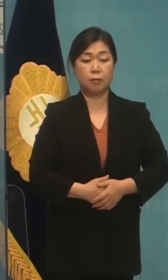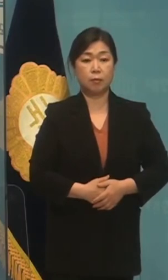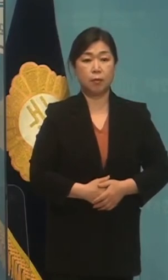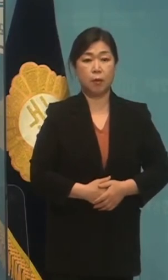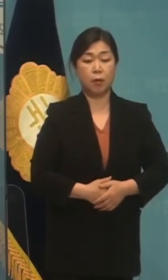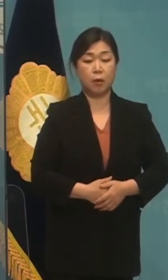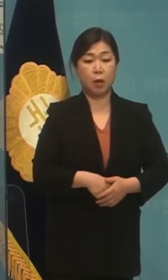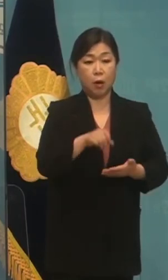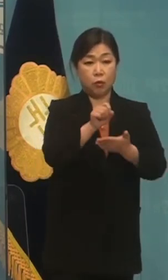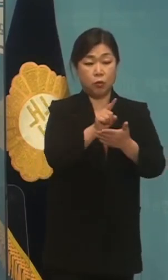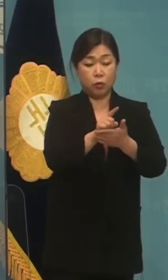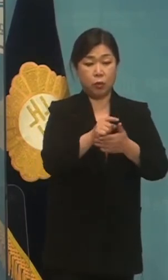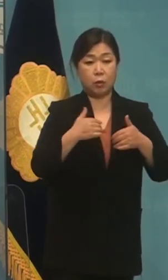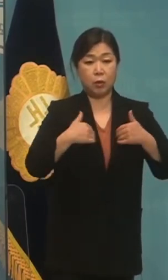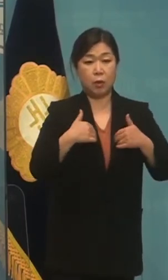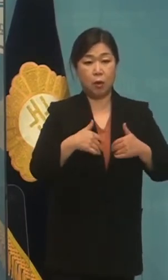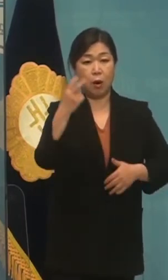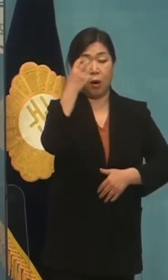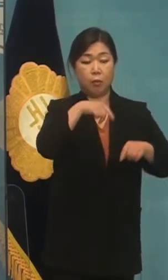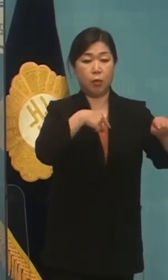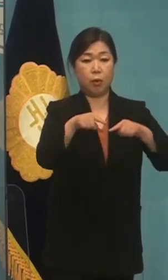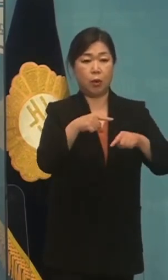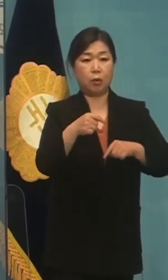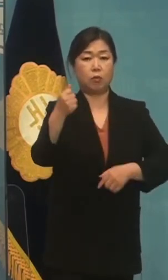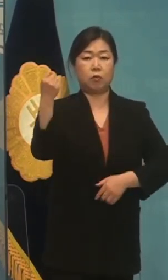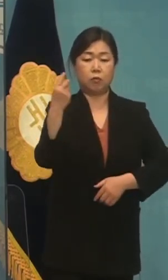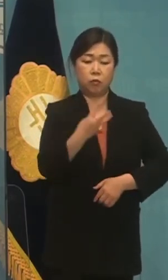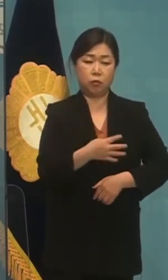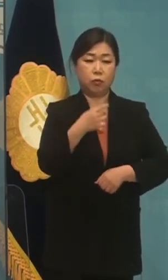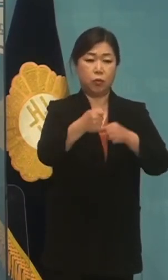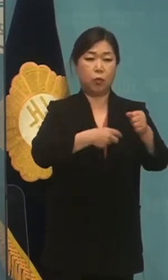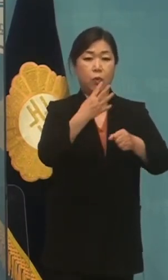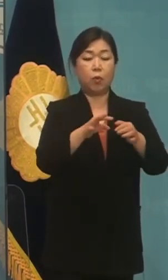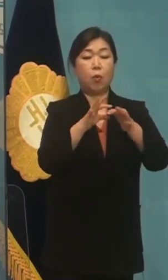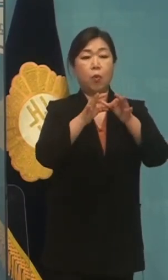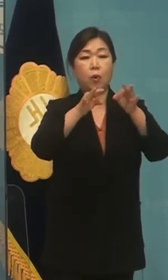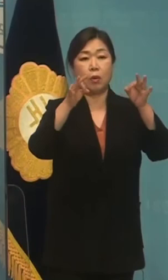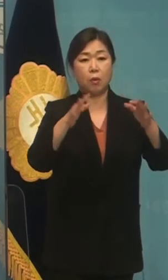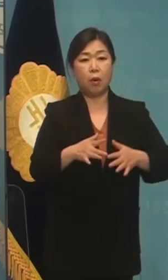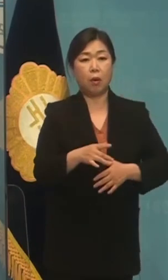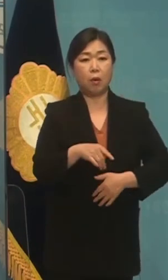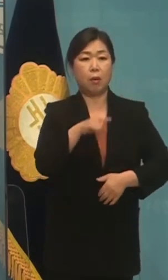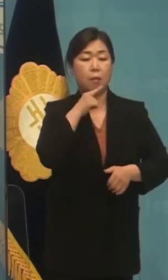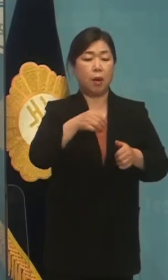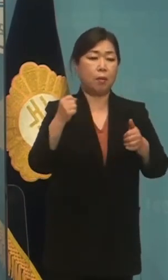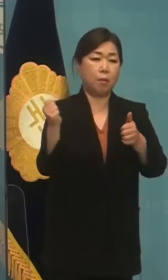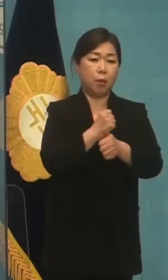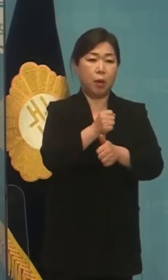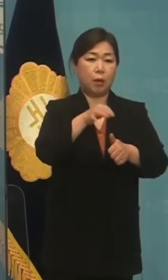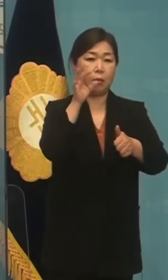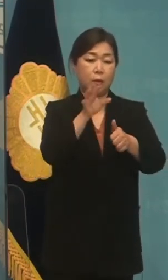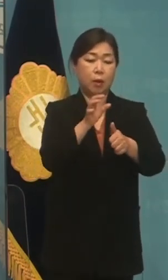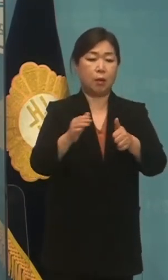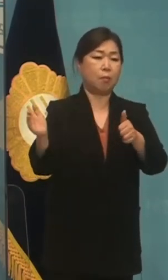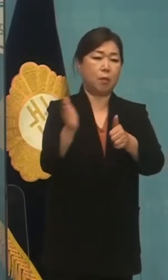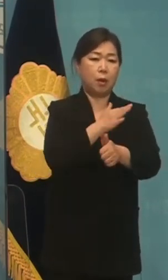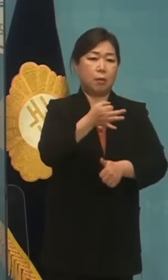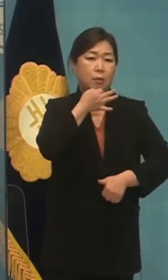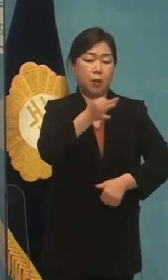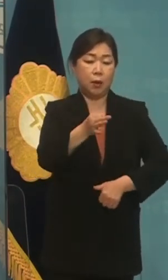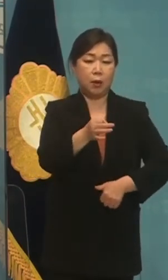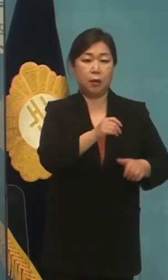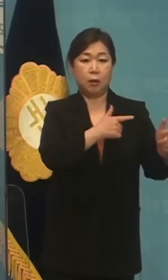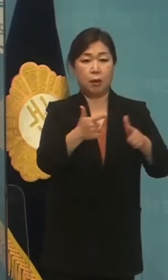유소년 축구클럽 감독이 수년간 폭언과 폭행을 일삼은 사실이 드러났습니다. 땀을 때리고 침을 뱉는